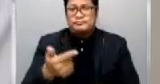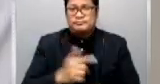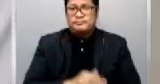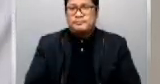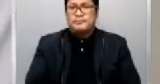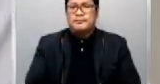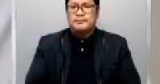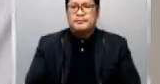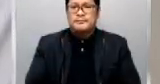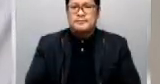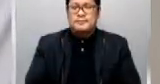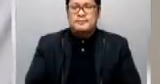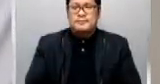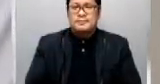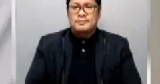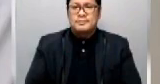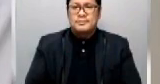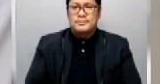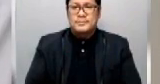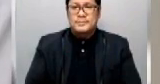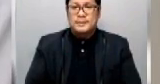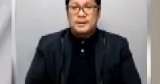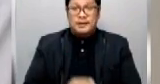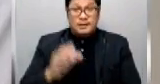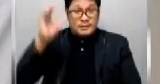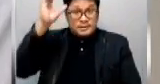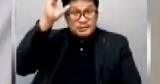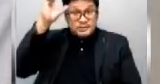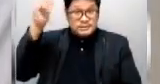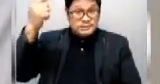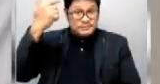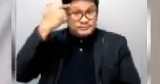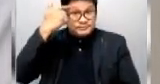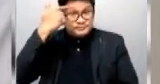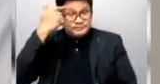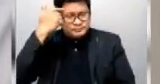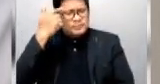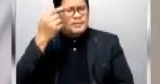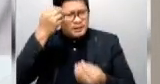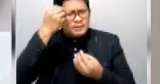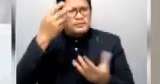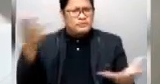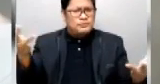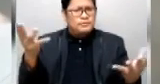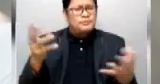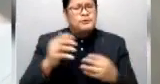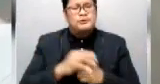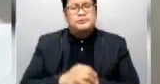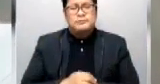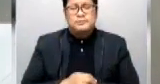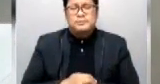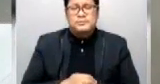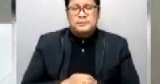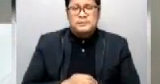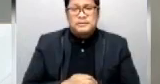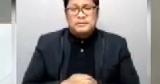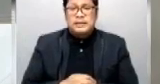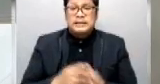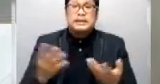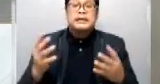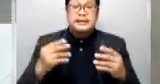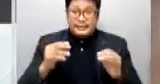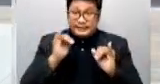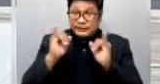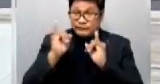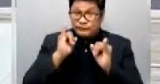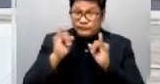bumili sila ng ano. Mismong si National Task Force Chief Implementer Secretary Carlito Galvez Jr. ang nagsabi sa eksklusibong panayam sa programang Stand